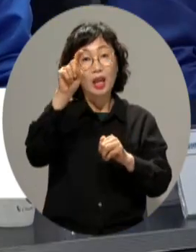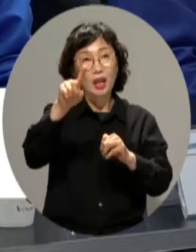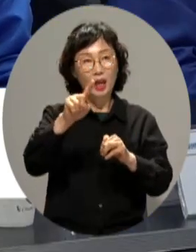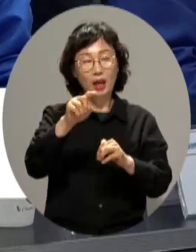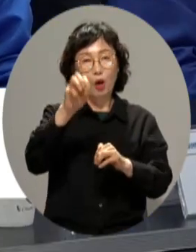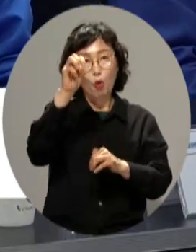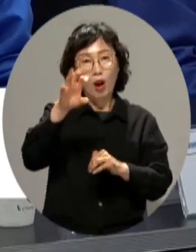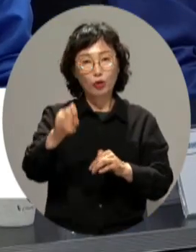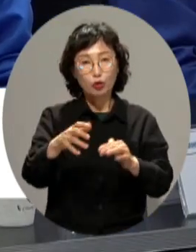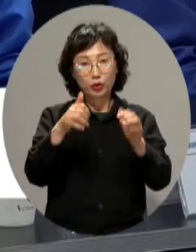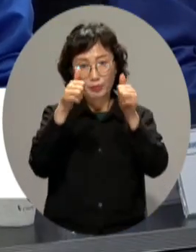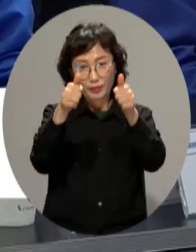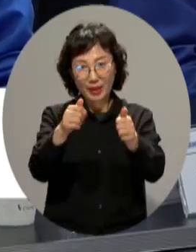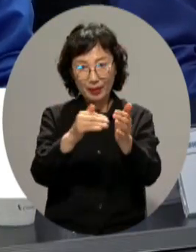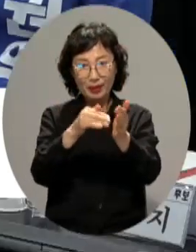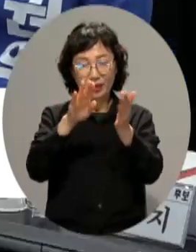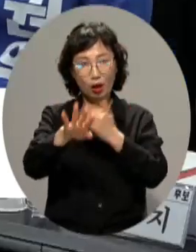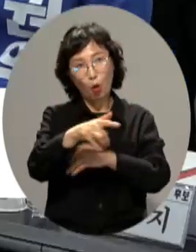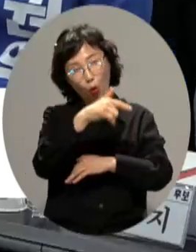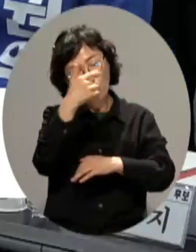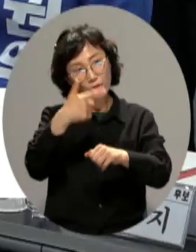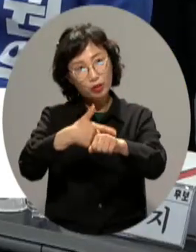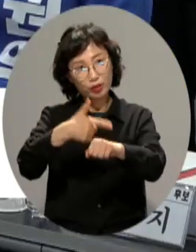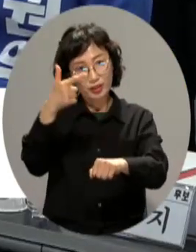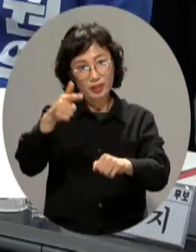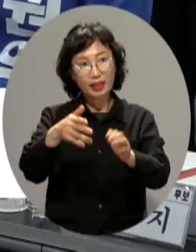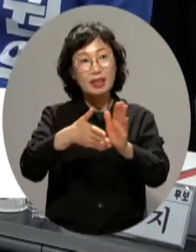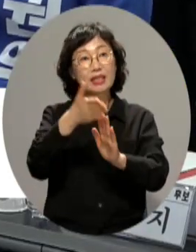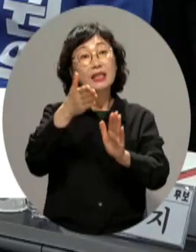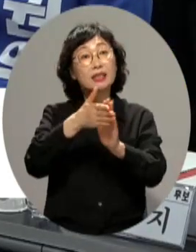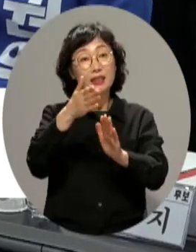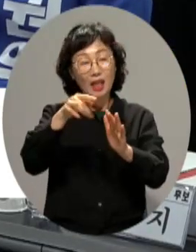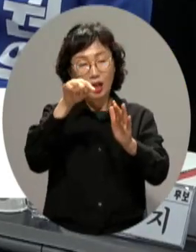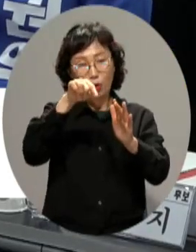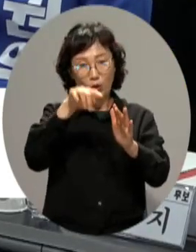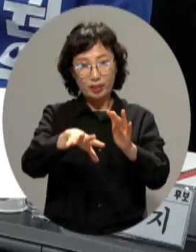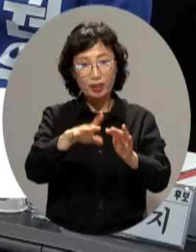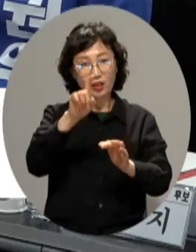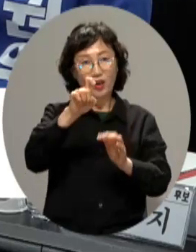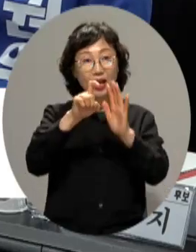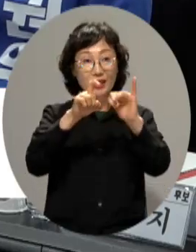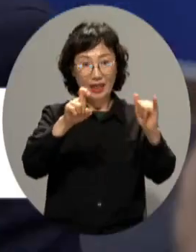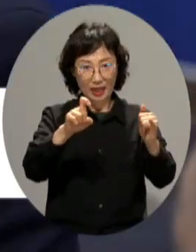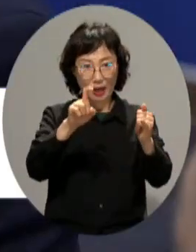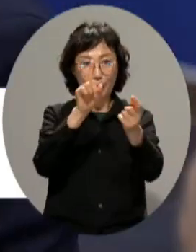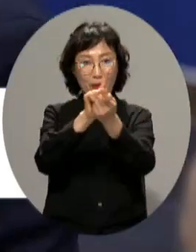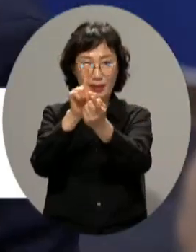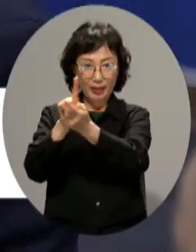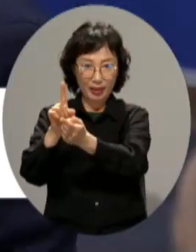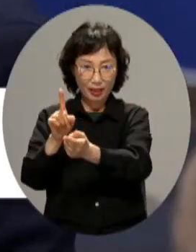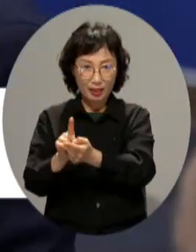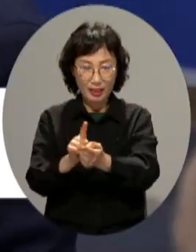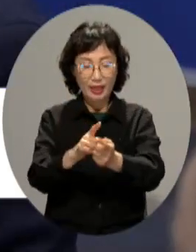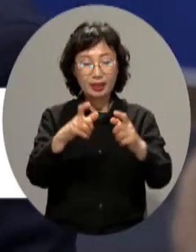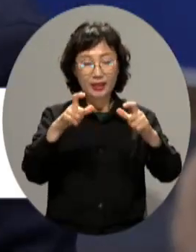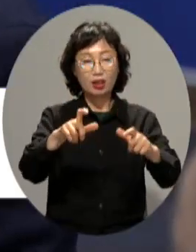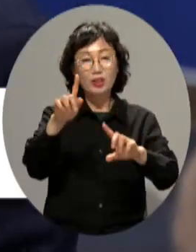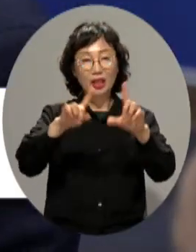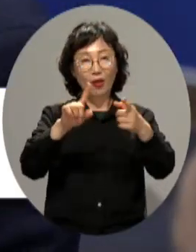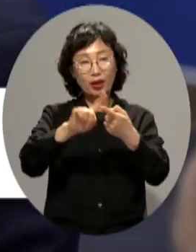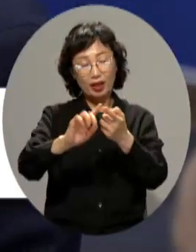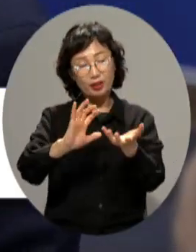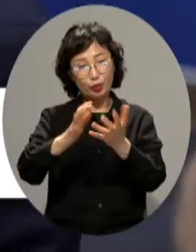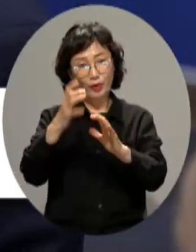이후 오후 6시에 전주 시내 한 음식점에서 돈의 11명의 당 소속 시장 군수 들과 만나 지역 현안을